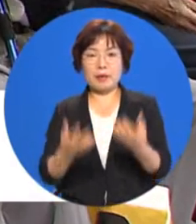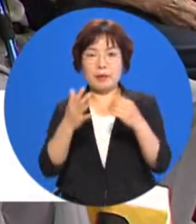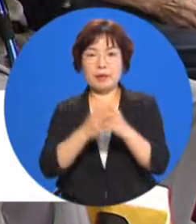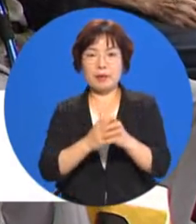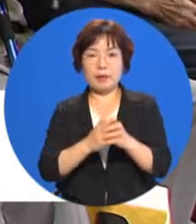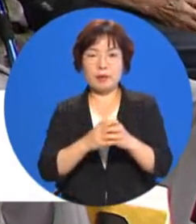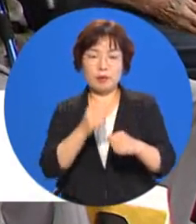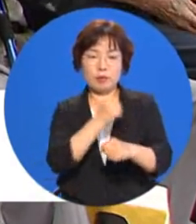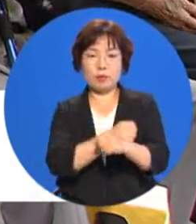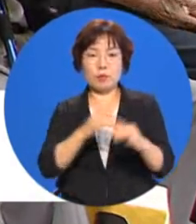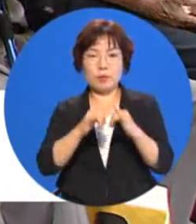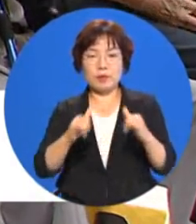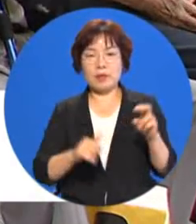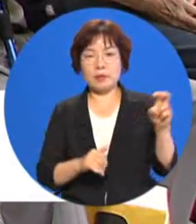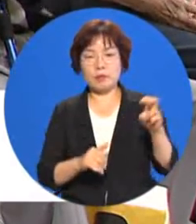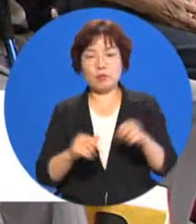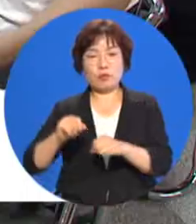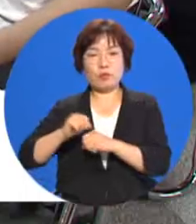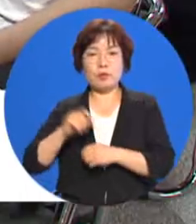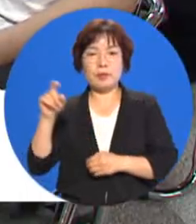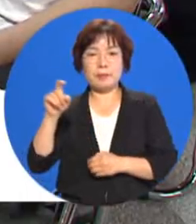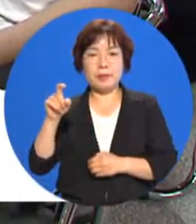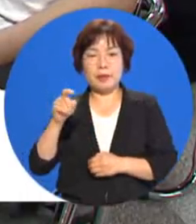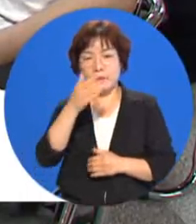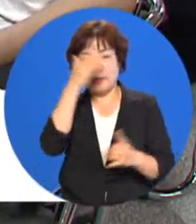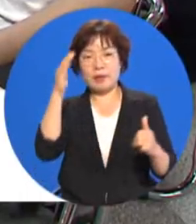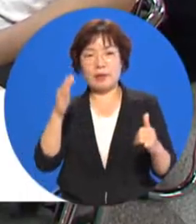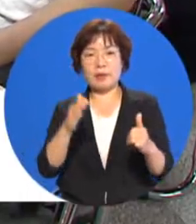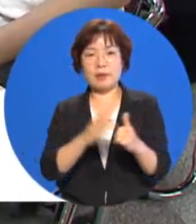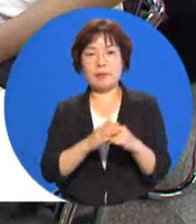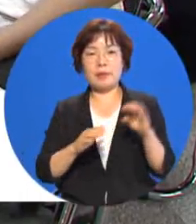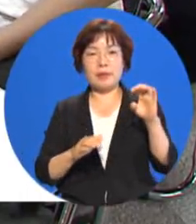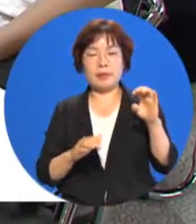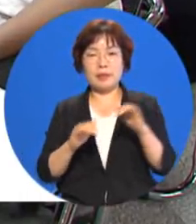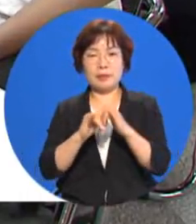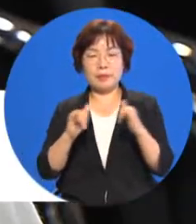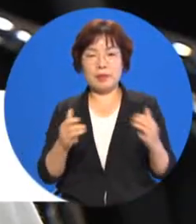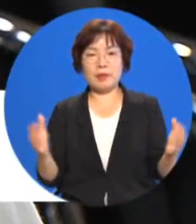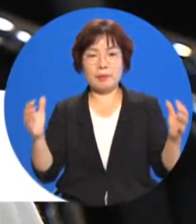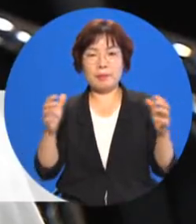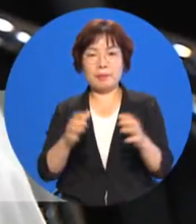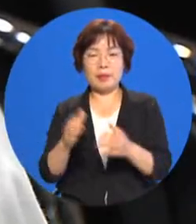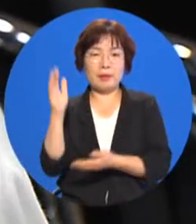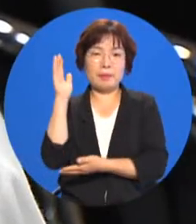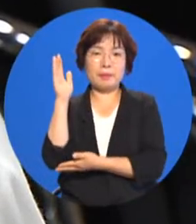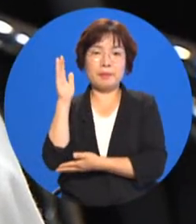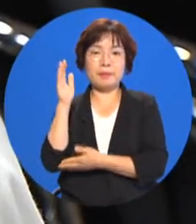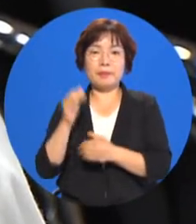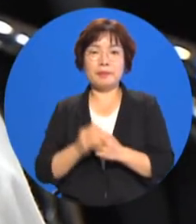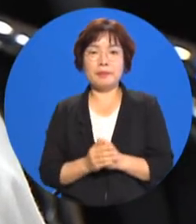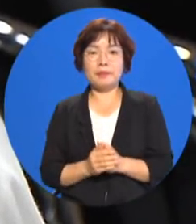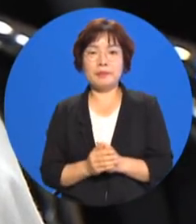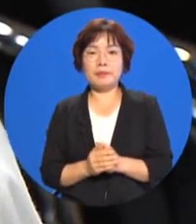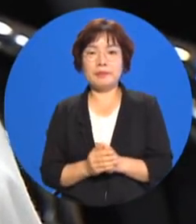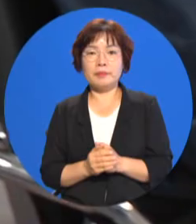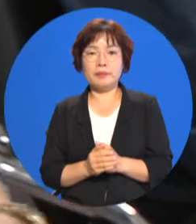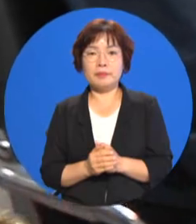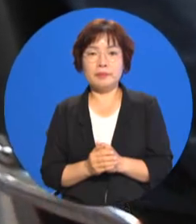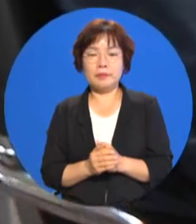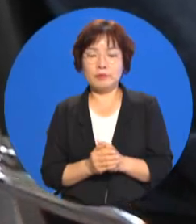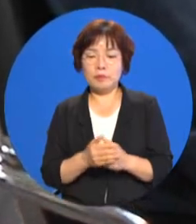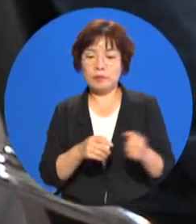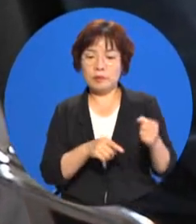참전 유공자 20여 명과 국군 장병 10여 명, 지역 학교 청소년 40여 명이 함께했습니다.